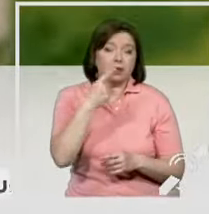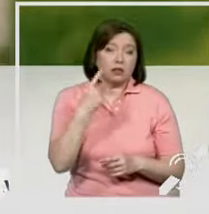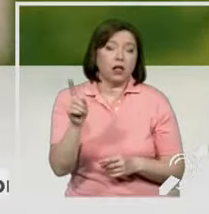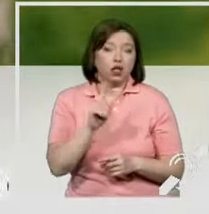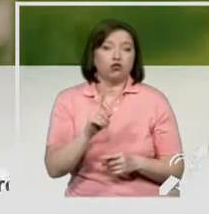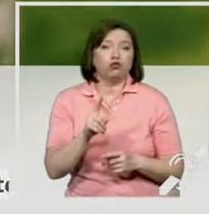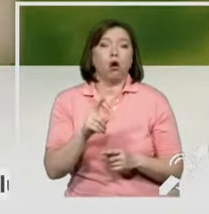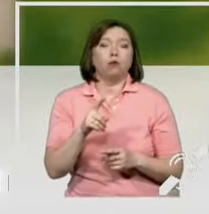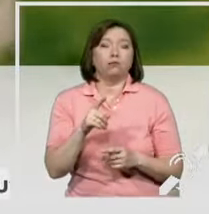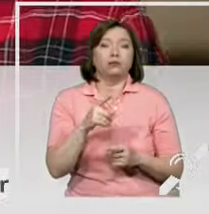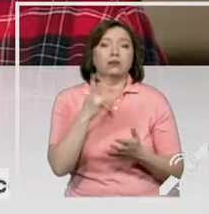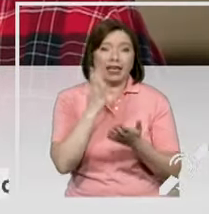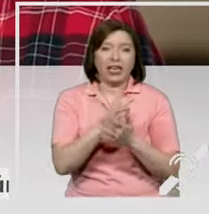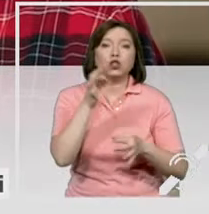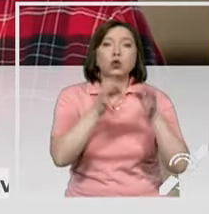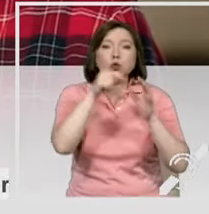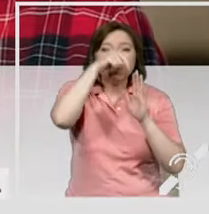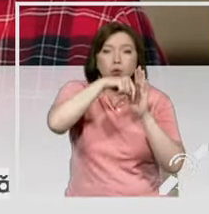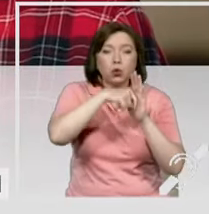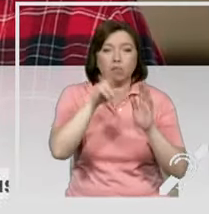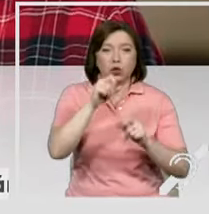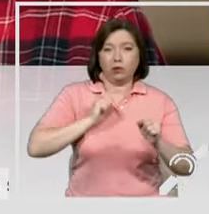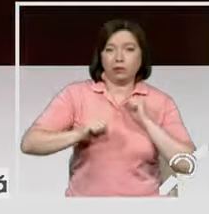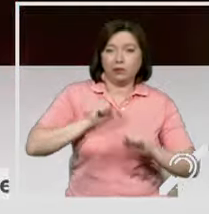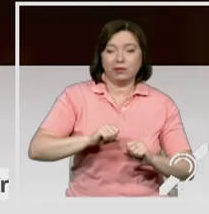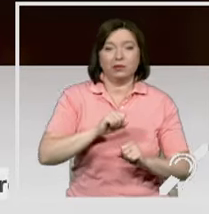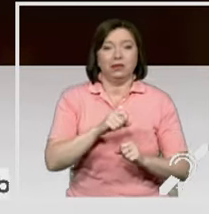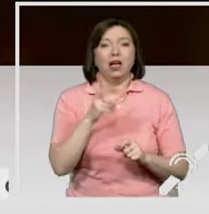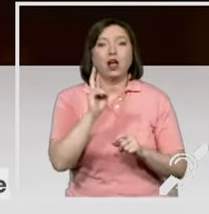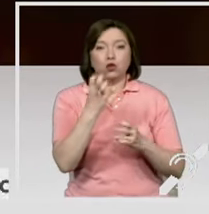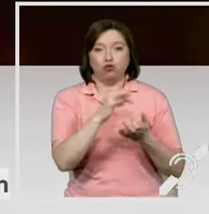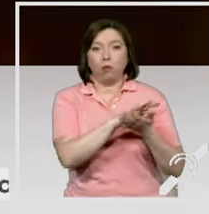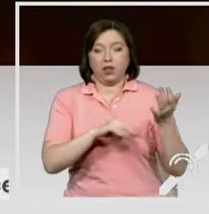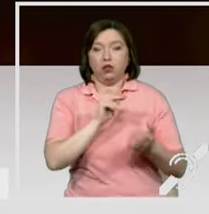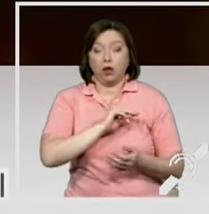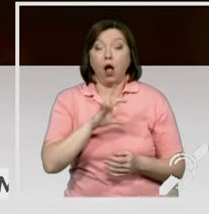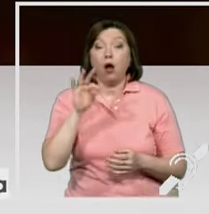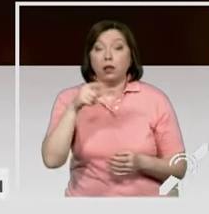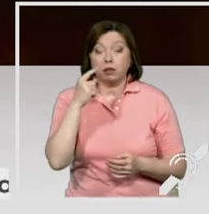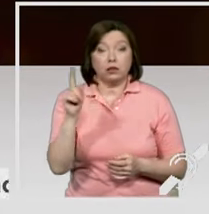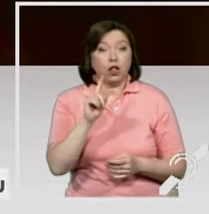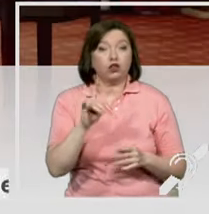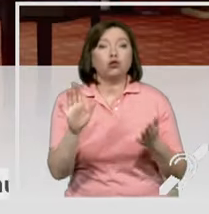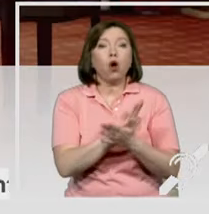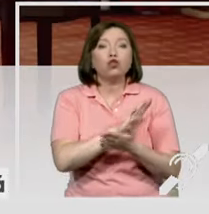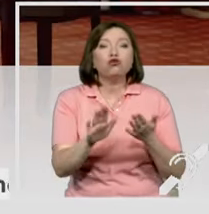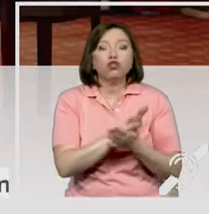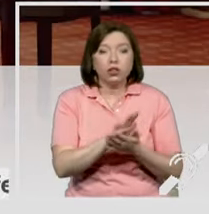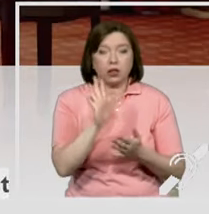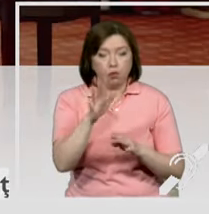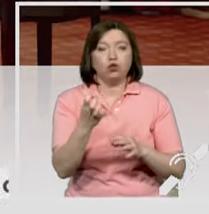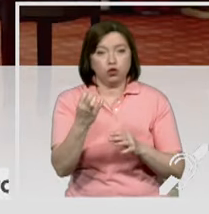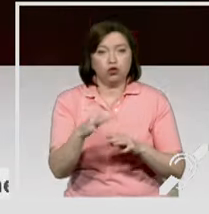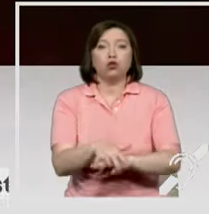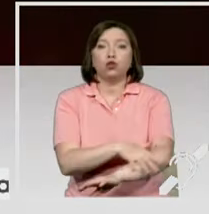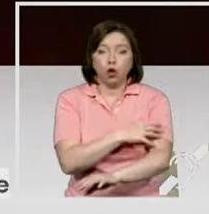de rezistența judecătorilor și procurorilor corupți rămași în sistem. Potrivit ei, procesul de curățare ar mai putea dura